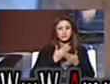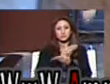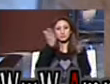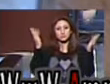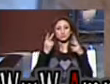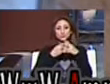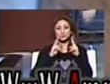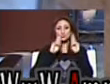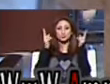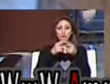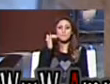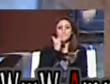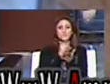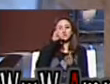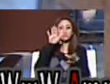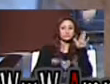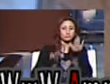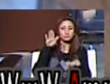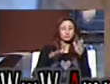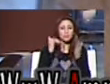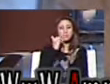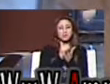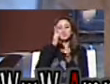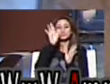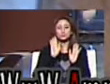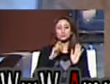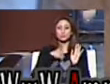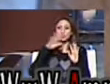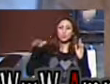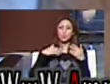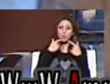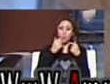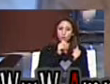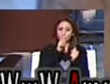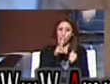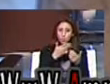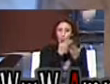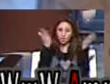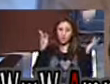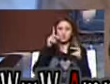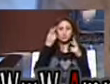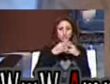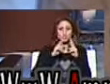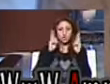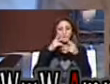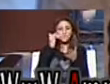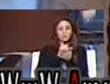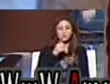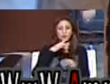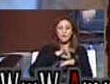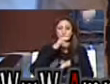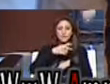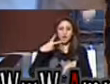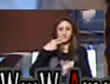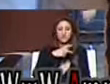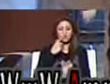المحترم تقييم الموقف إجمالا بما يراه مناسبا. بعد الفاصل الشيخ حازم